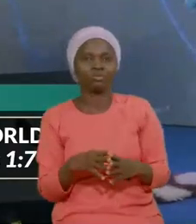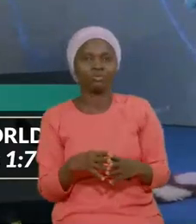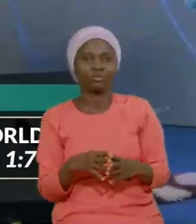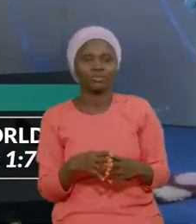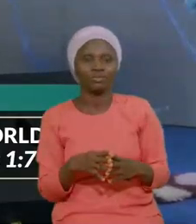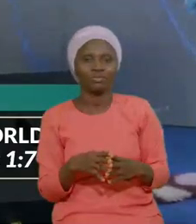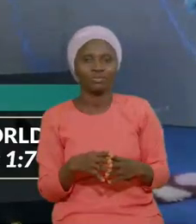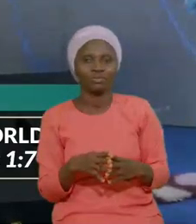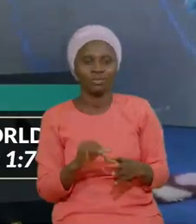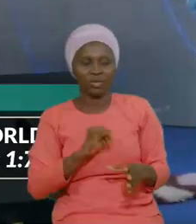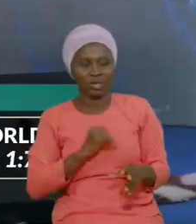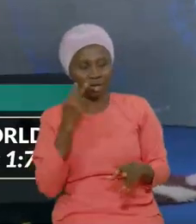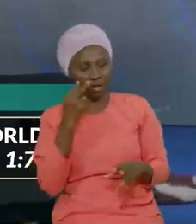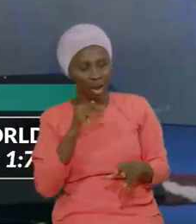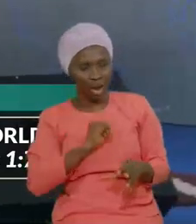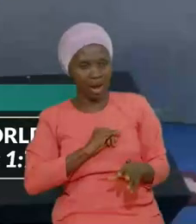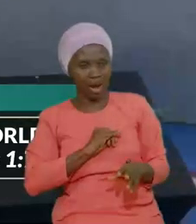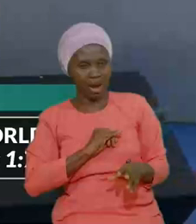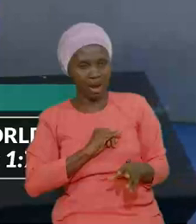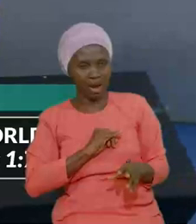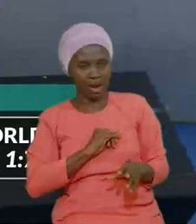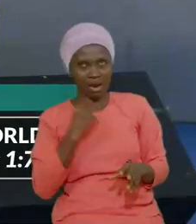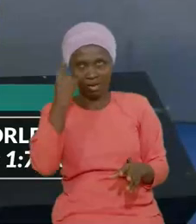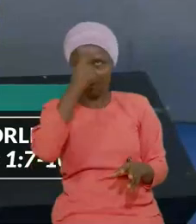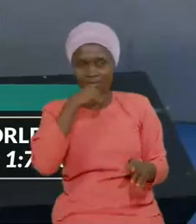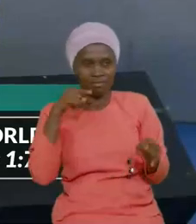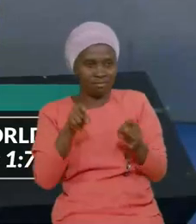Mais ils ont des fonctions différentes.